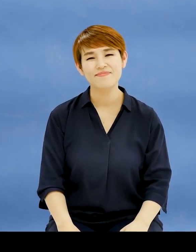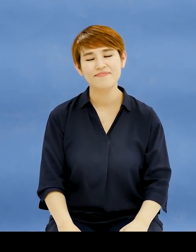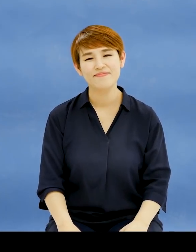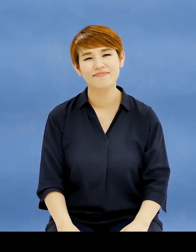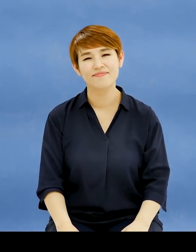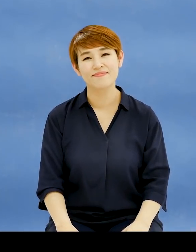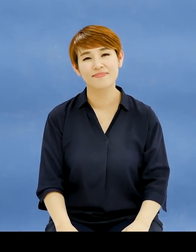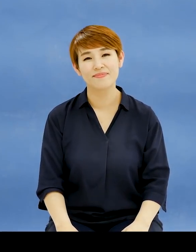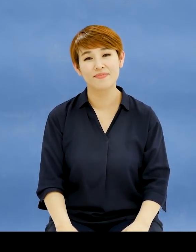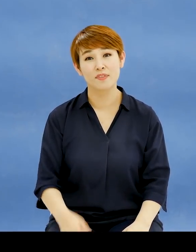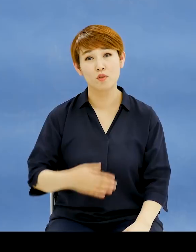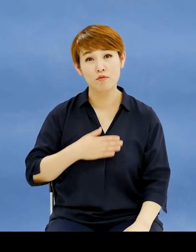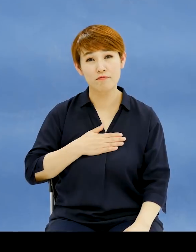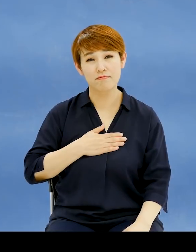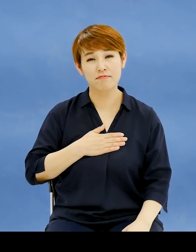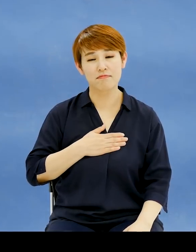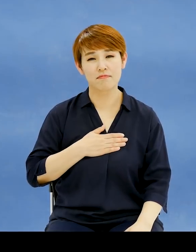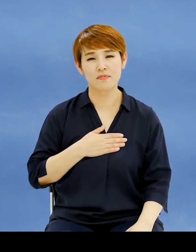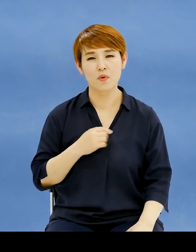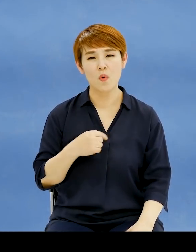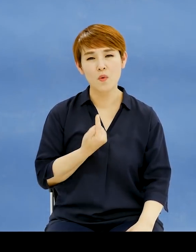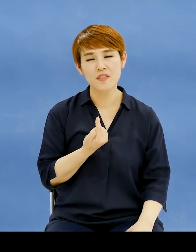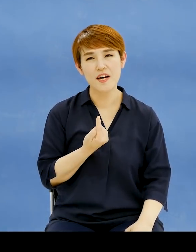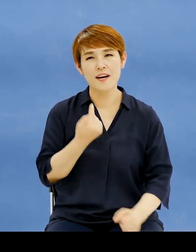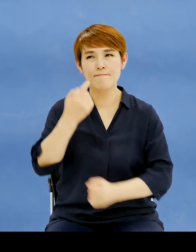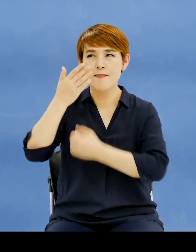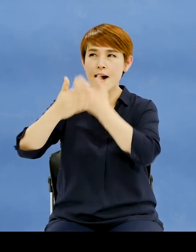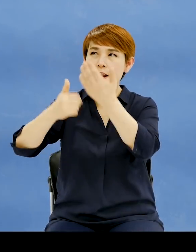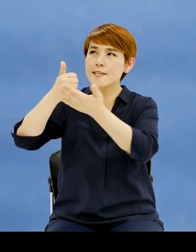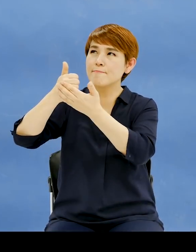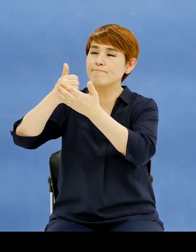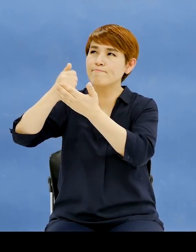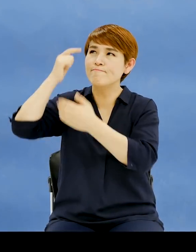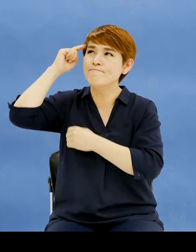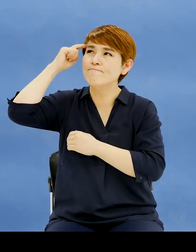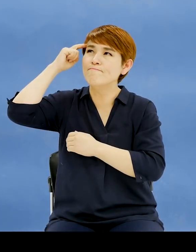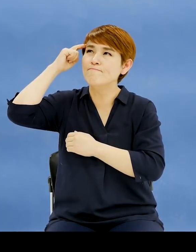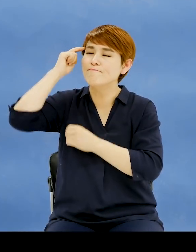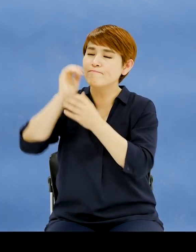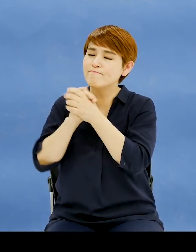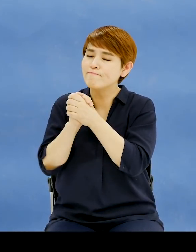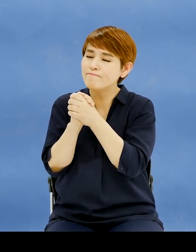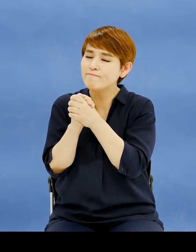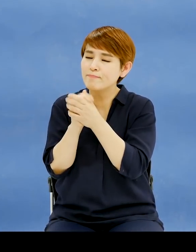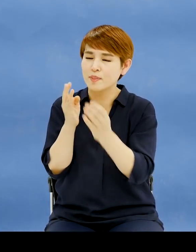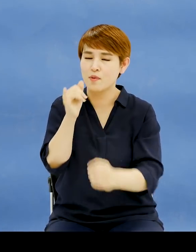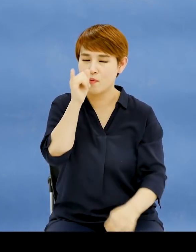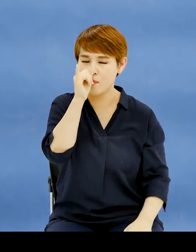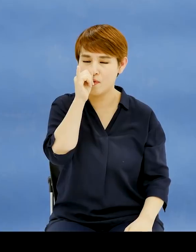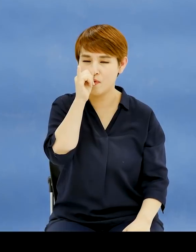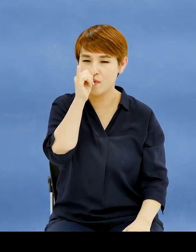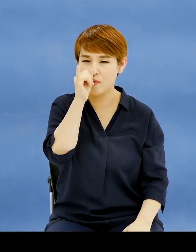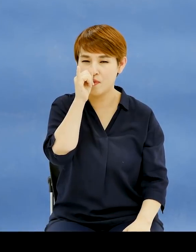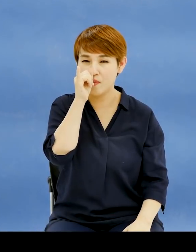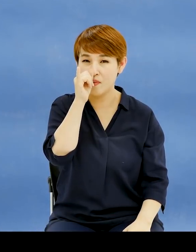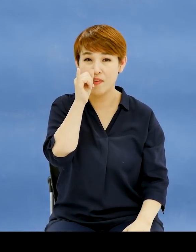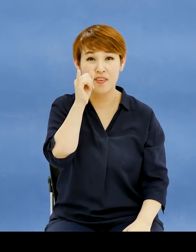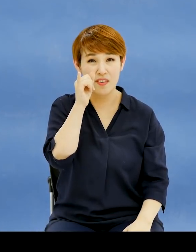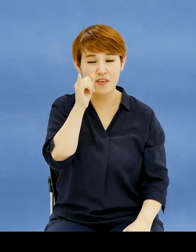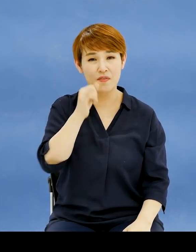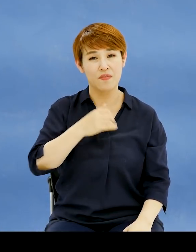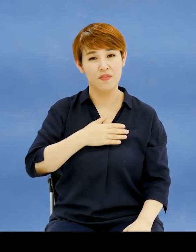그래서 저도 이렇게 평상시에 혼자 이렇게 하나님 생각하면서 기도를 많이 하는 편인데